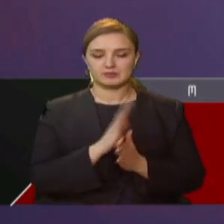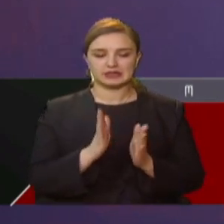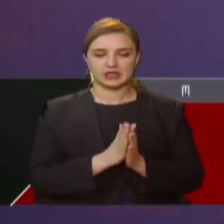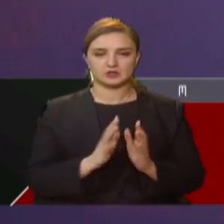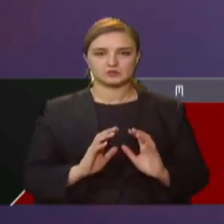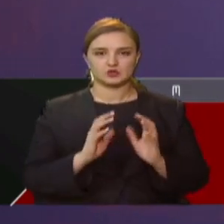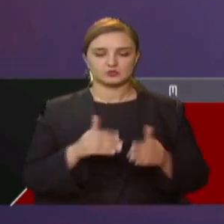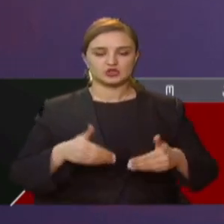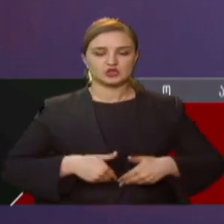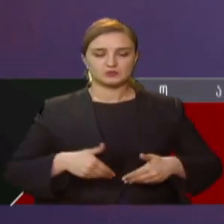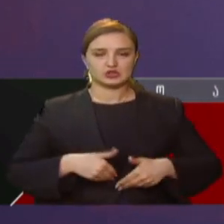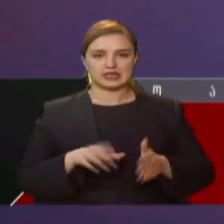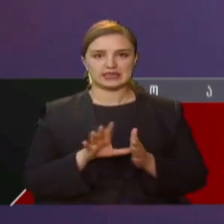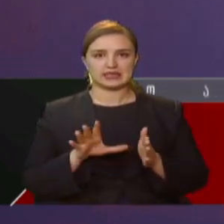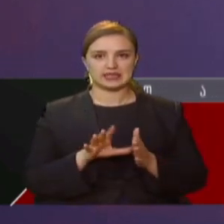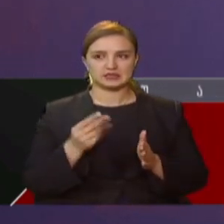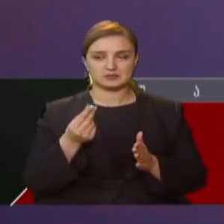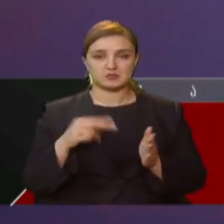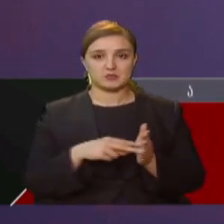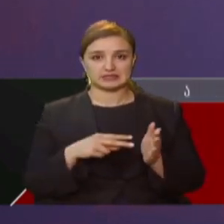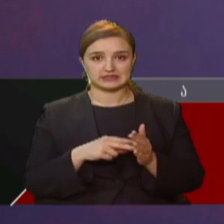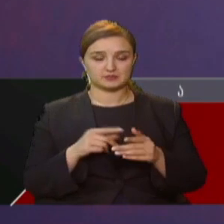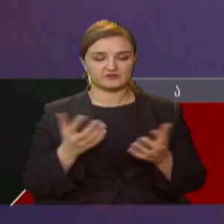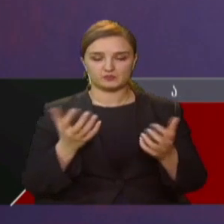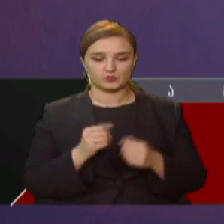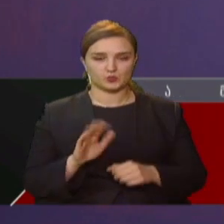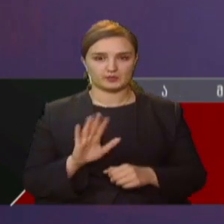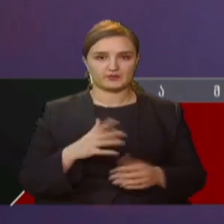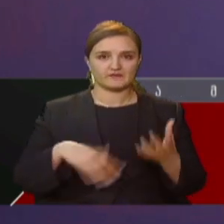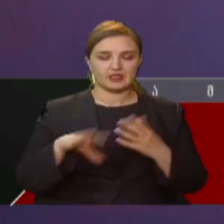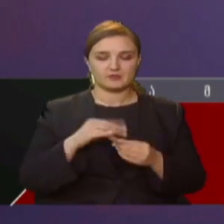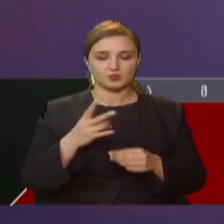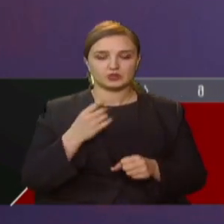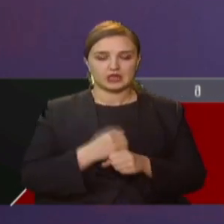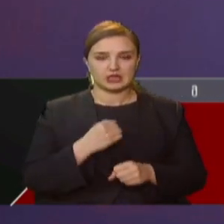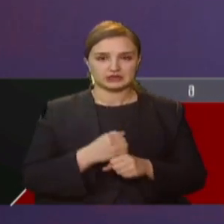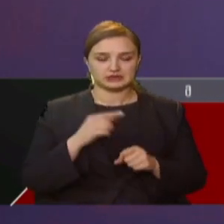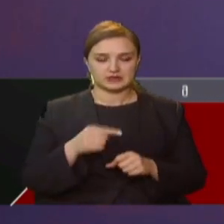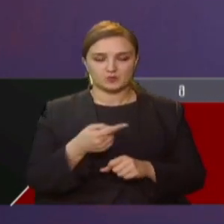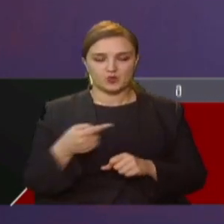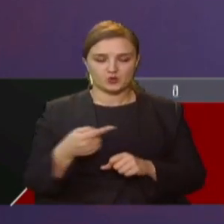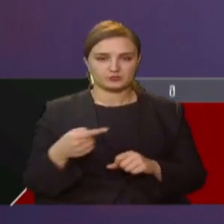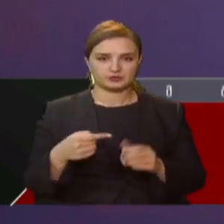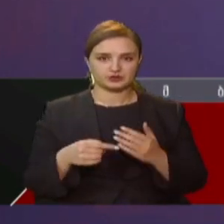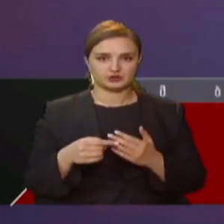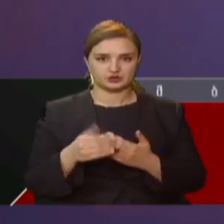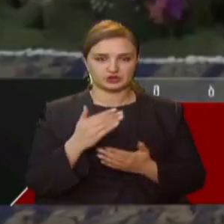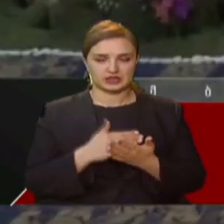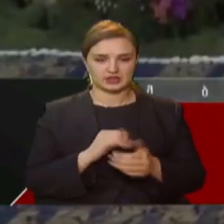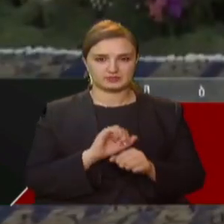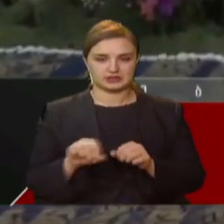msoplioistvis. Shimshilise da energiis pasebis tvalsazrisit miughebelia. Qualaferi unda gakettes am uarqopiti shedegebis